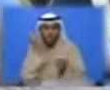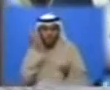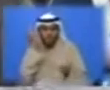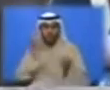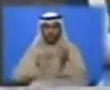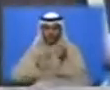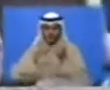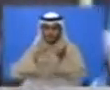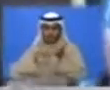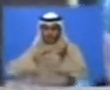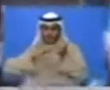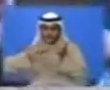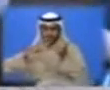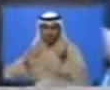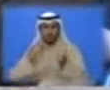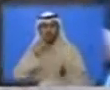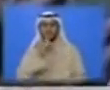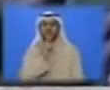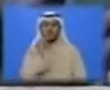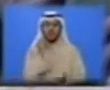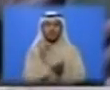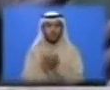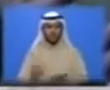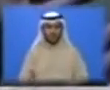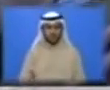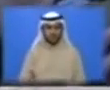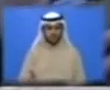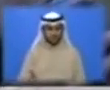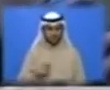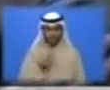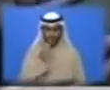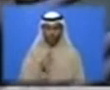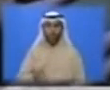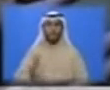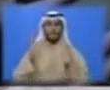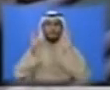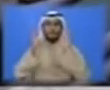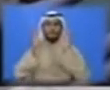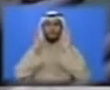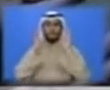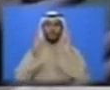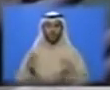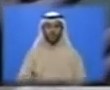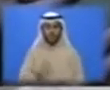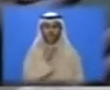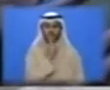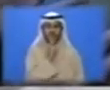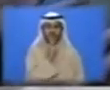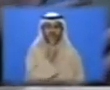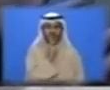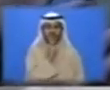فنحن سعداء بما تحقق وفخورين بما أنجز. نهنئهم بهذه المناسبة، ونستذكر أيضا